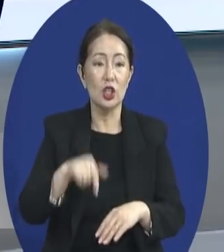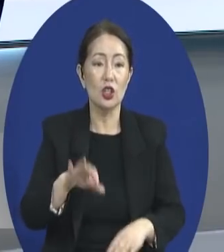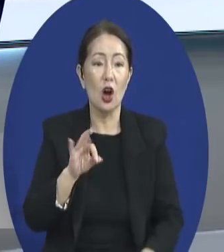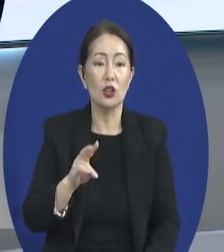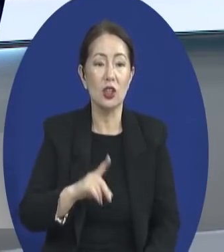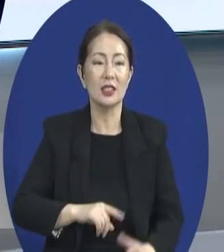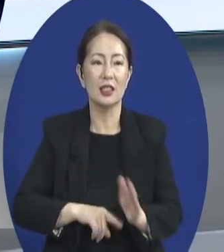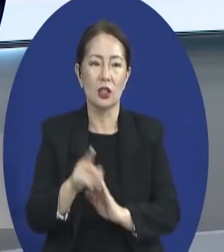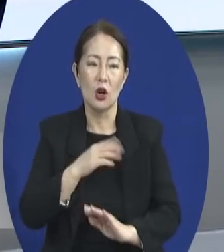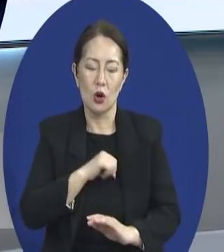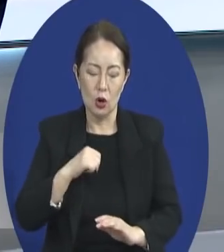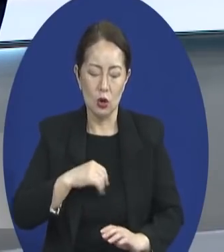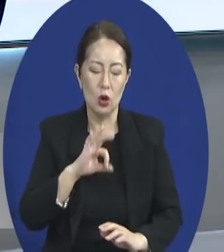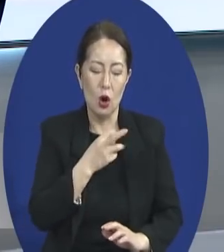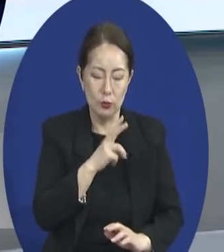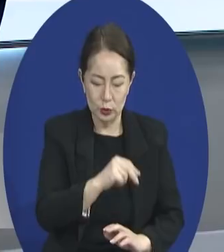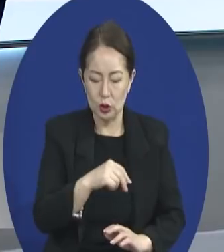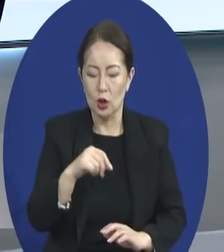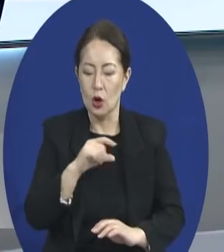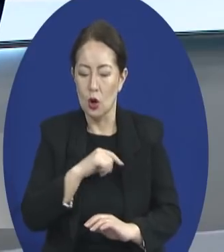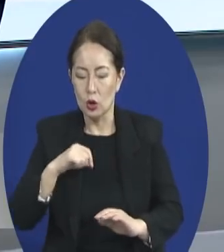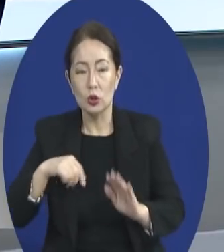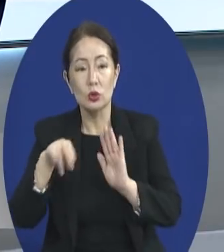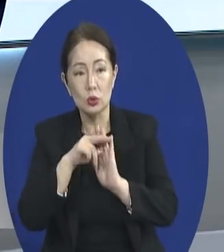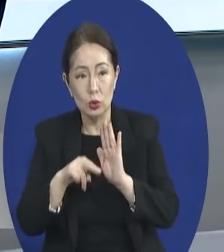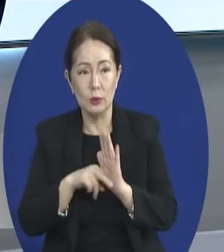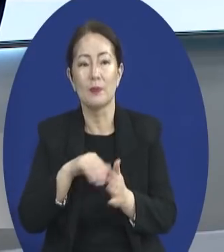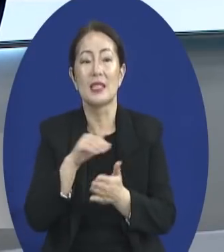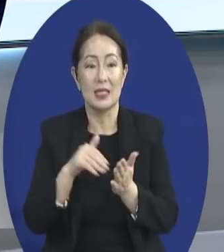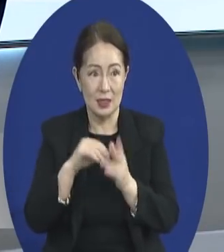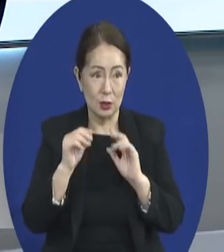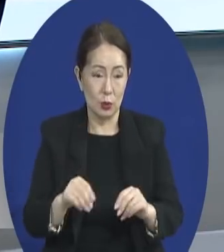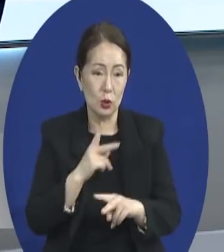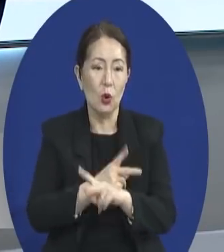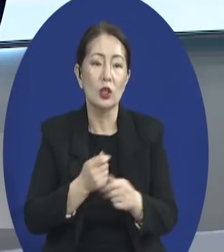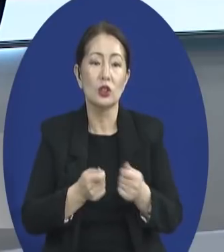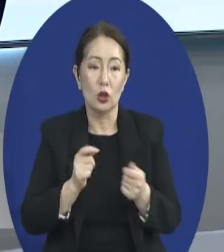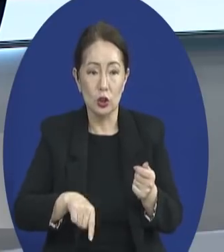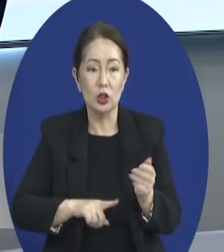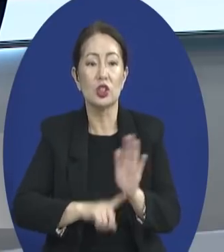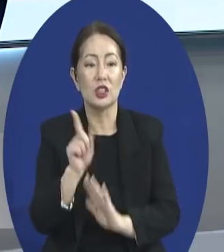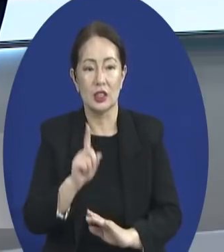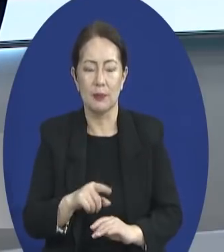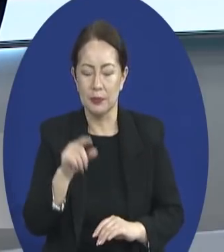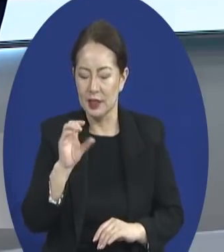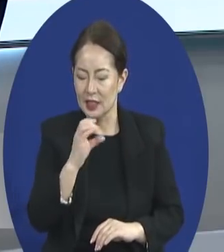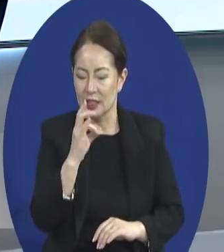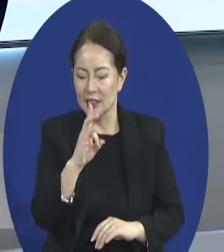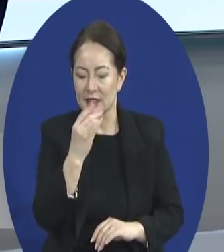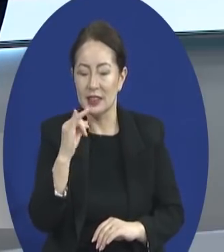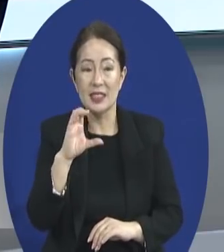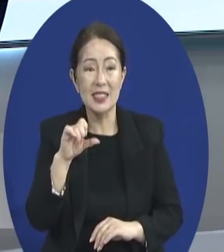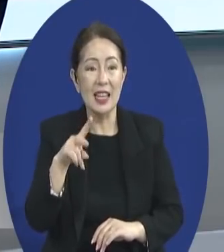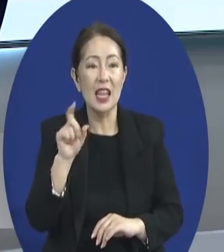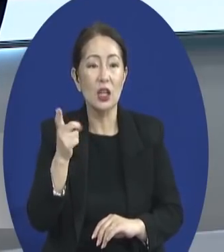гэсэн өмчтэй, дүрмтэй, стандарттай болно гэсэн энэ хуулийн зохицуулалт бол өнөөдрөөс эхлээд үйлчлж байна. Тэгэхээр нийслэлийн эрх зүйн байдлын тухай хуулийг